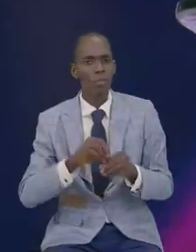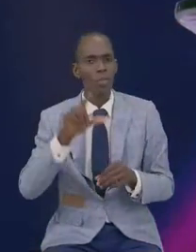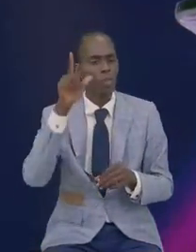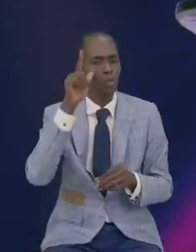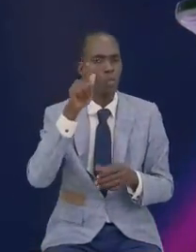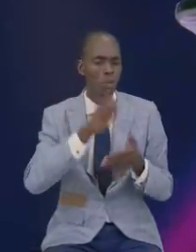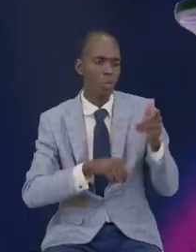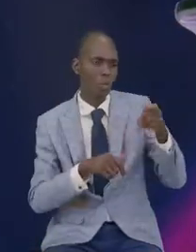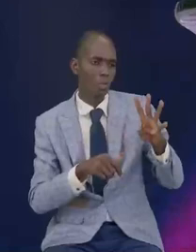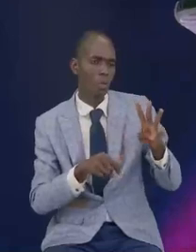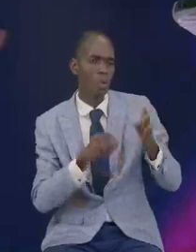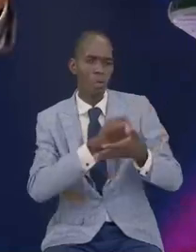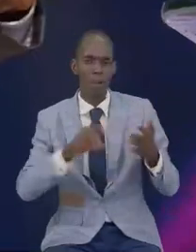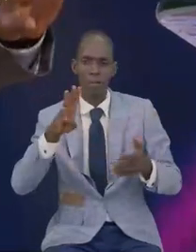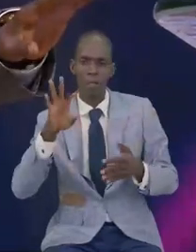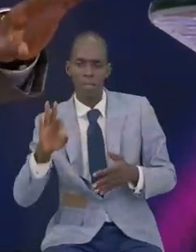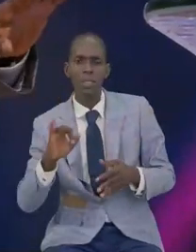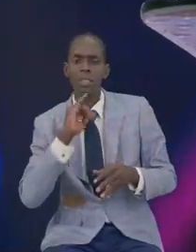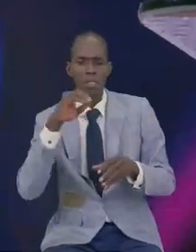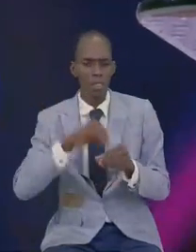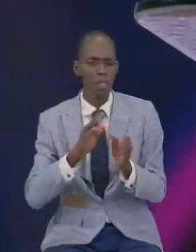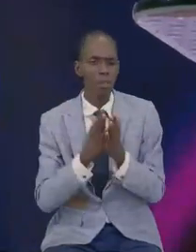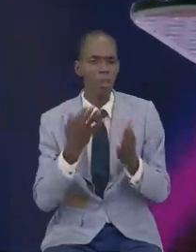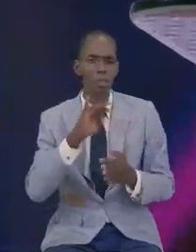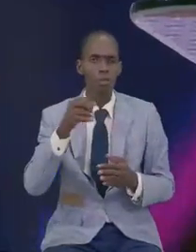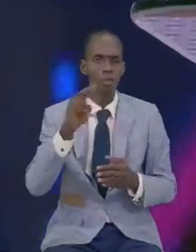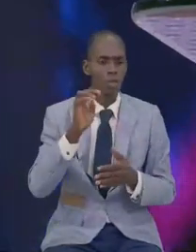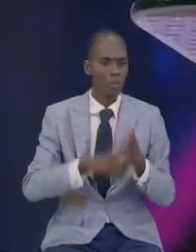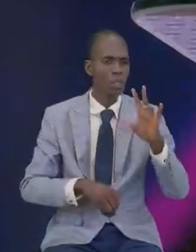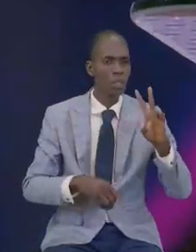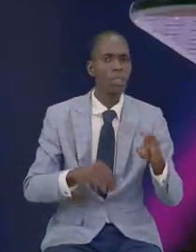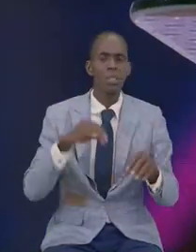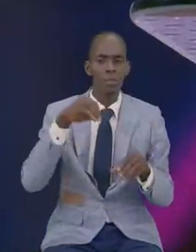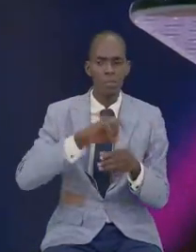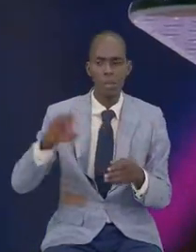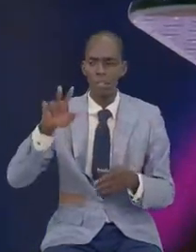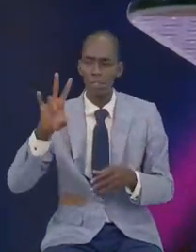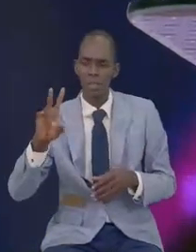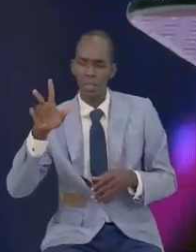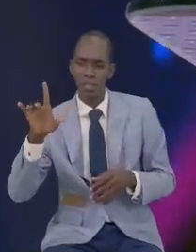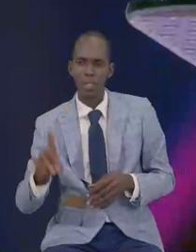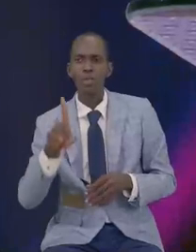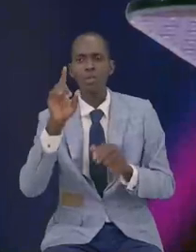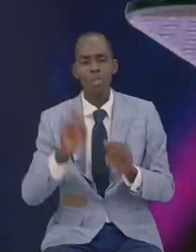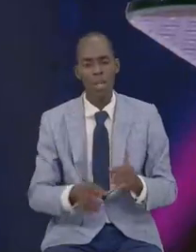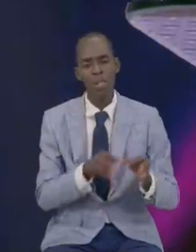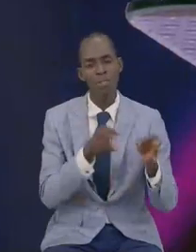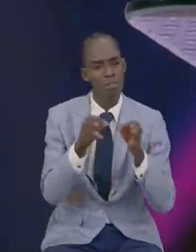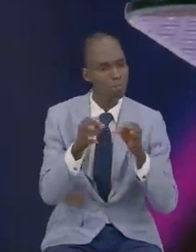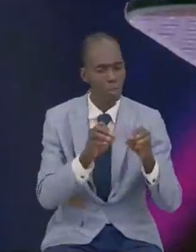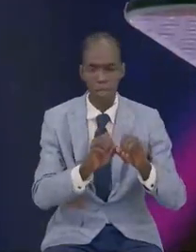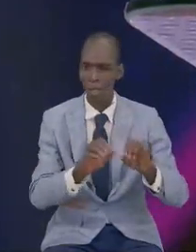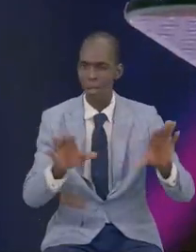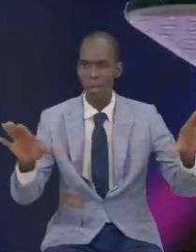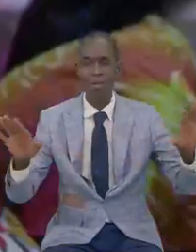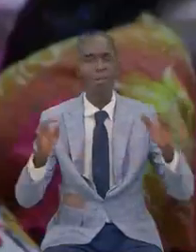verset 49. C'est dans Jean 7. C'est verset 37. Tu vas tout dire. Tu vas dire